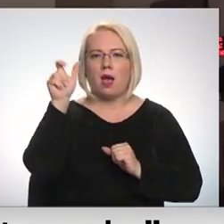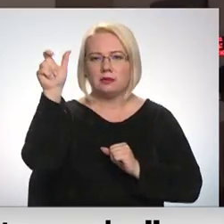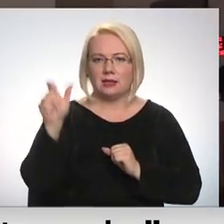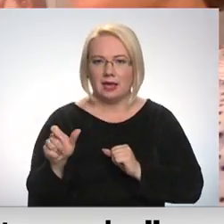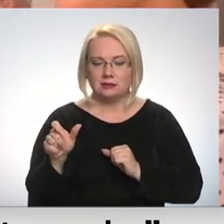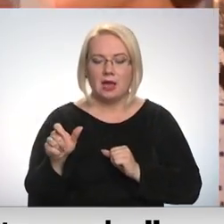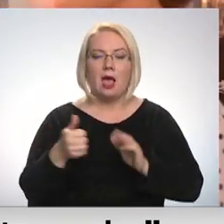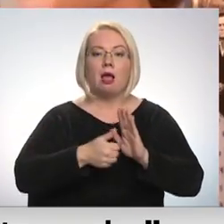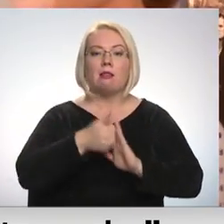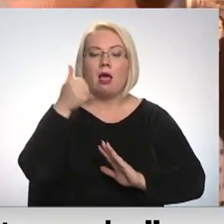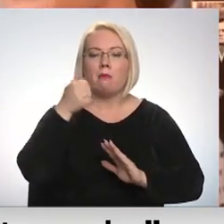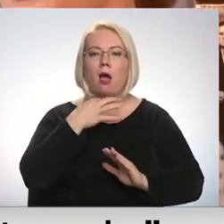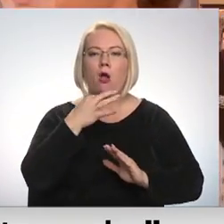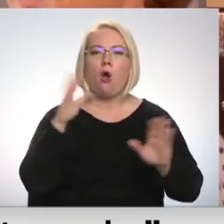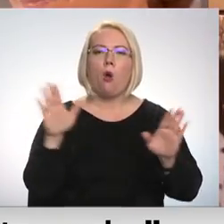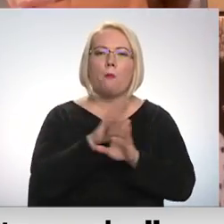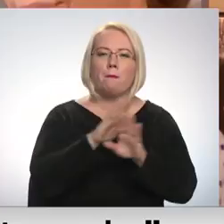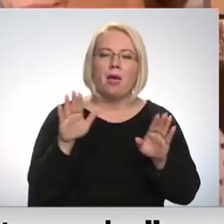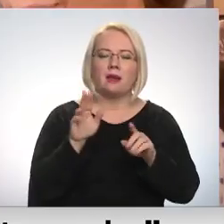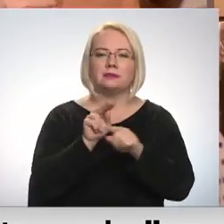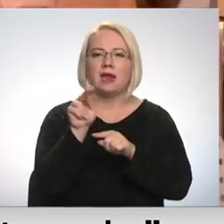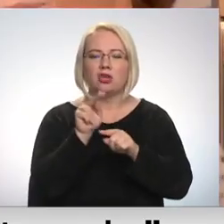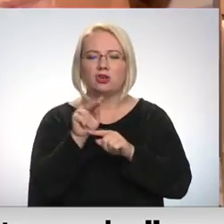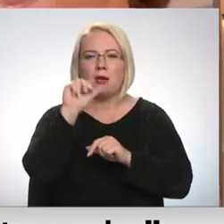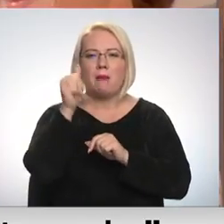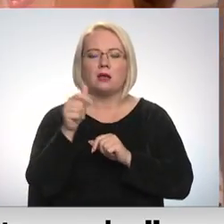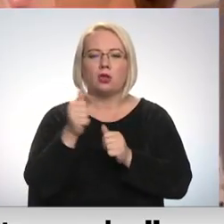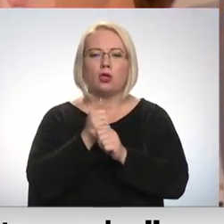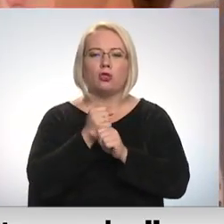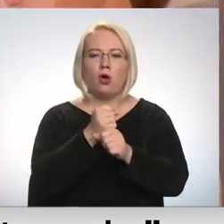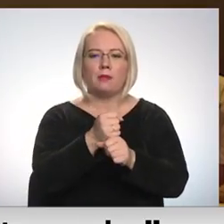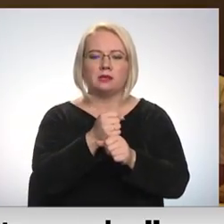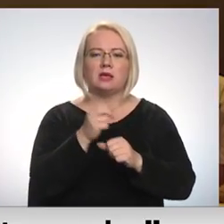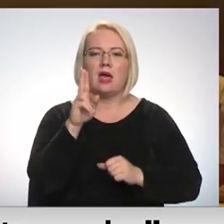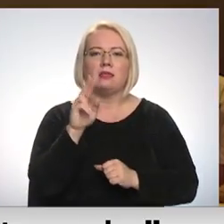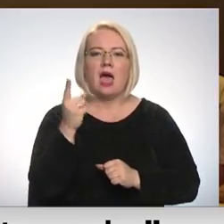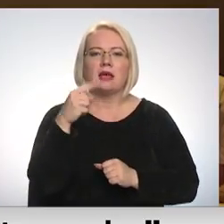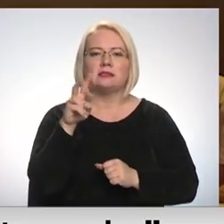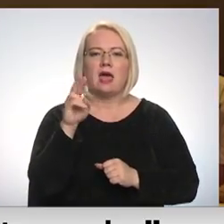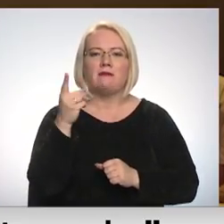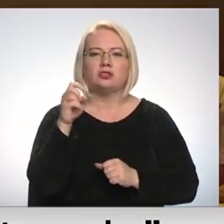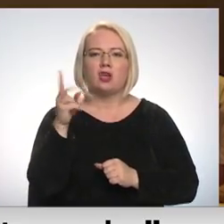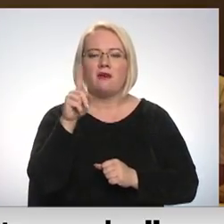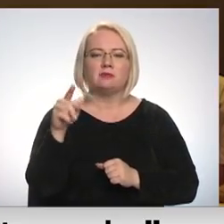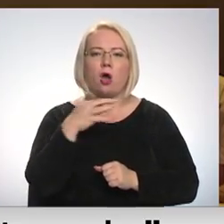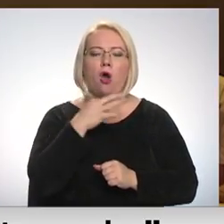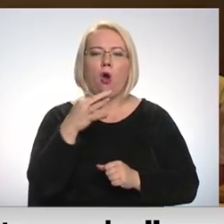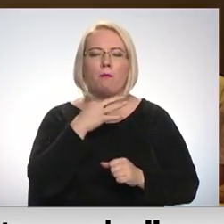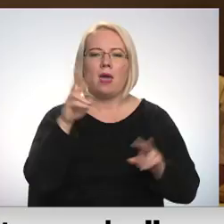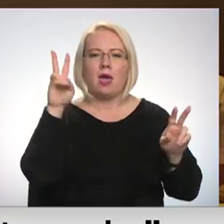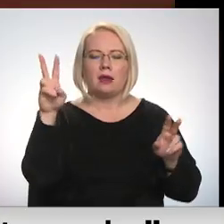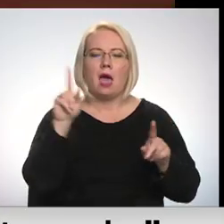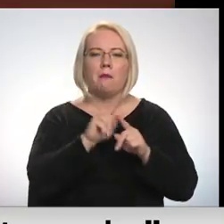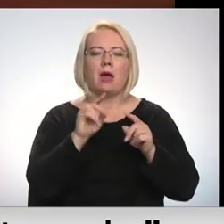Sevriukova. Labākās operas režijas un mākslinieka kategorijās ir nominēts Vladislavs Nastavšovs par Žorža Bizē operas Pērļu